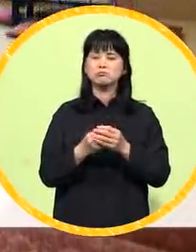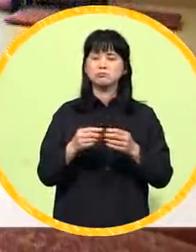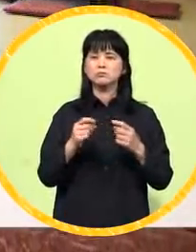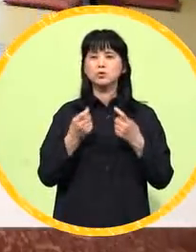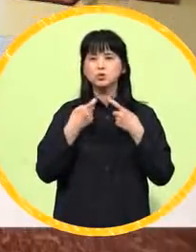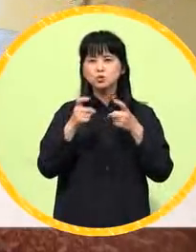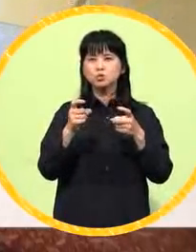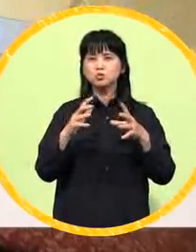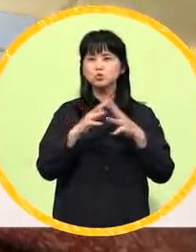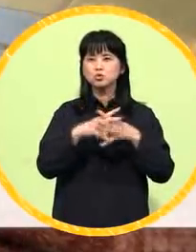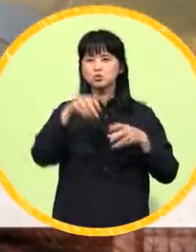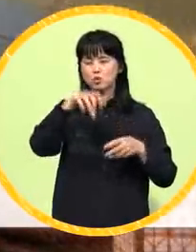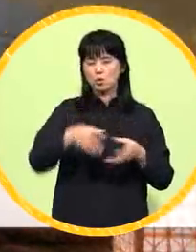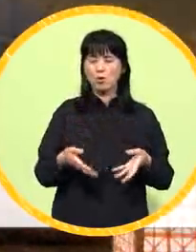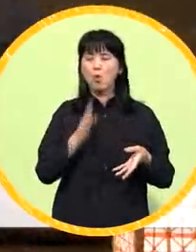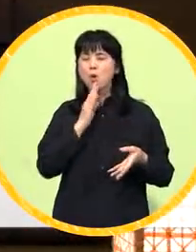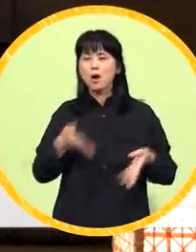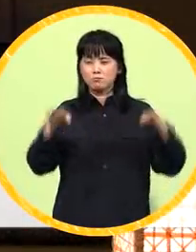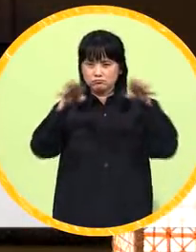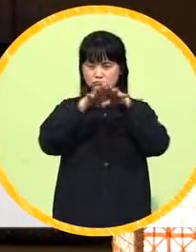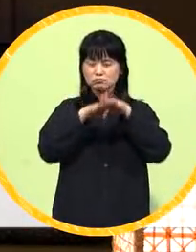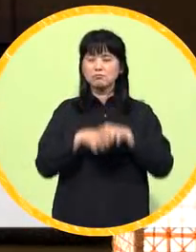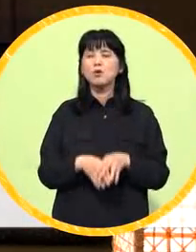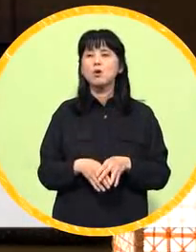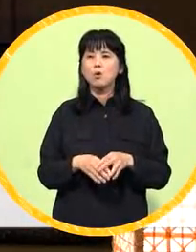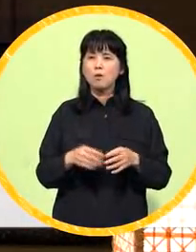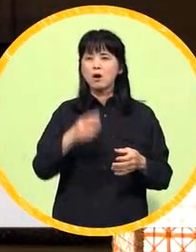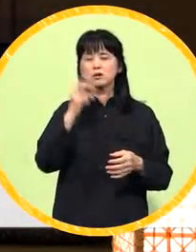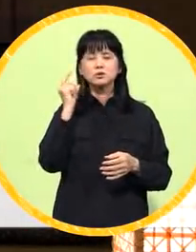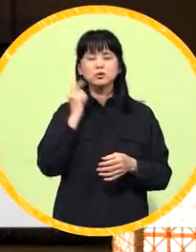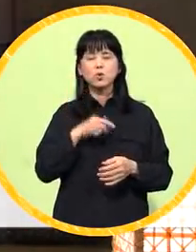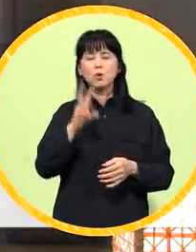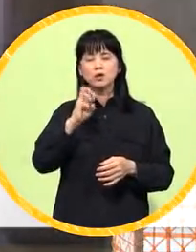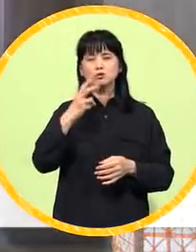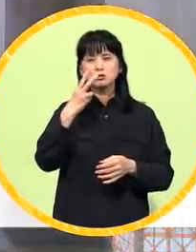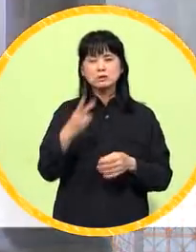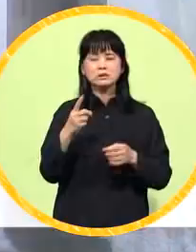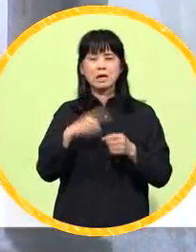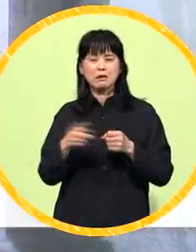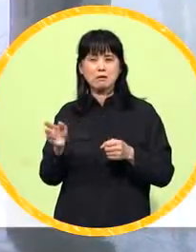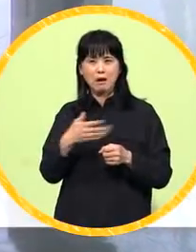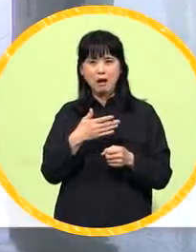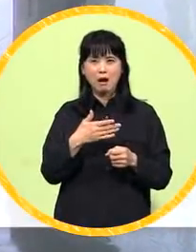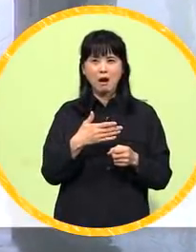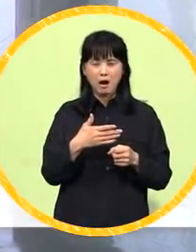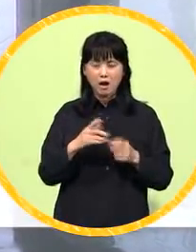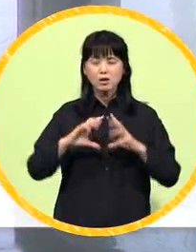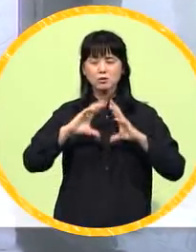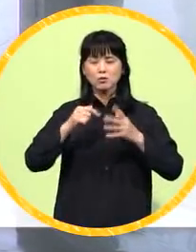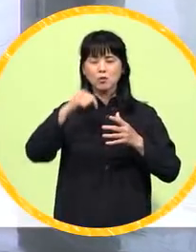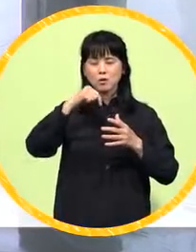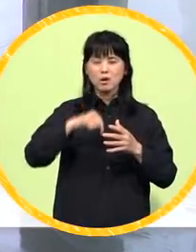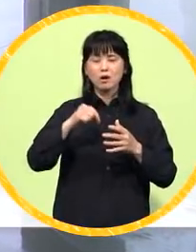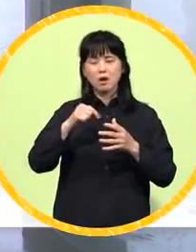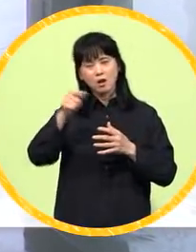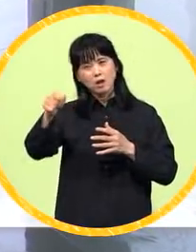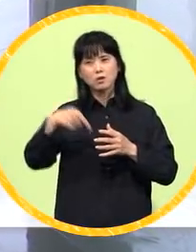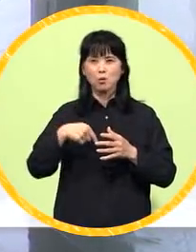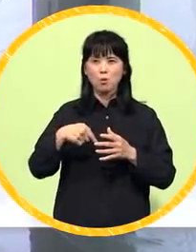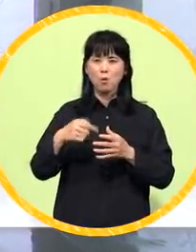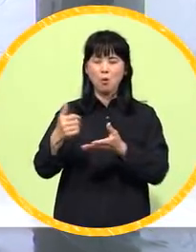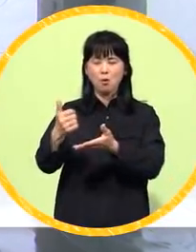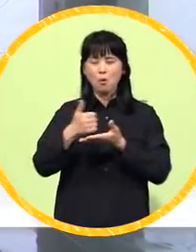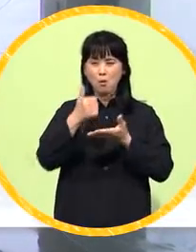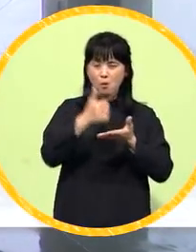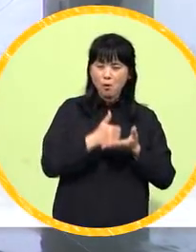を使って贅を尽くした建物は昭和32年の開業以来国の内外の要人をもてなしてきた歴史ある旅館